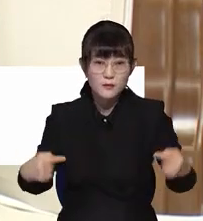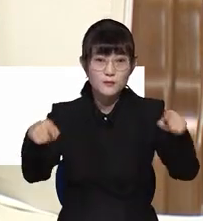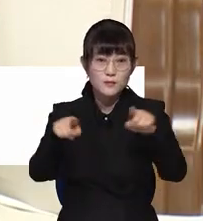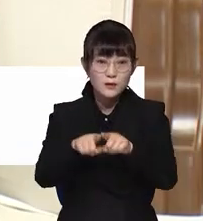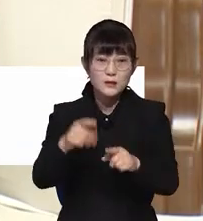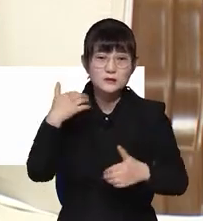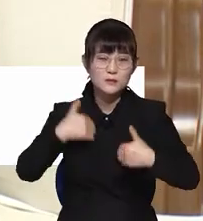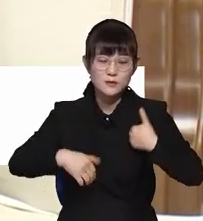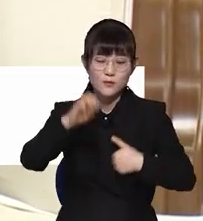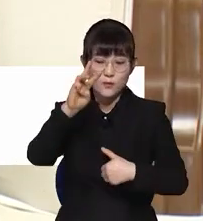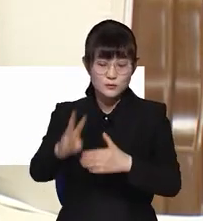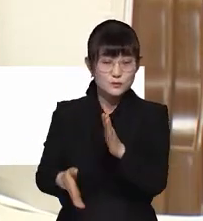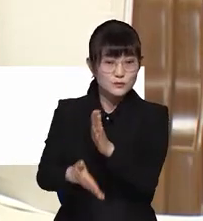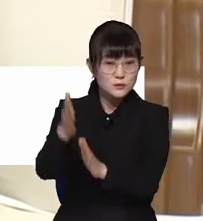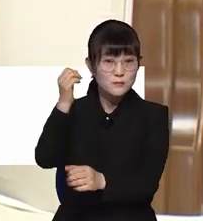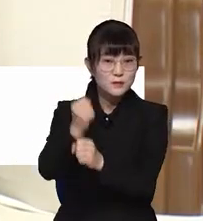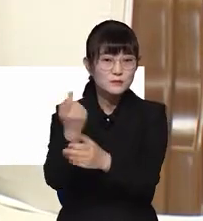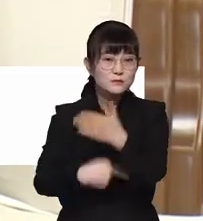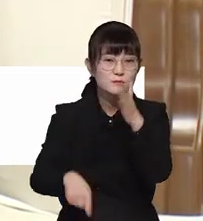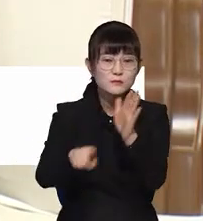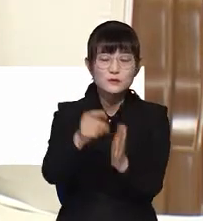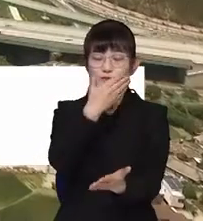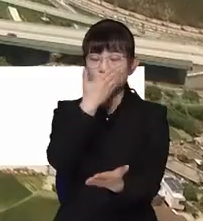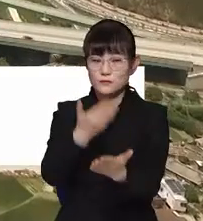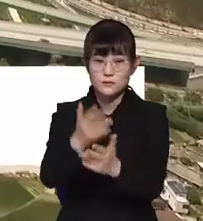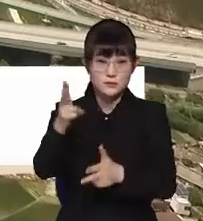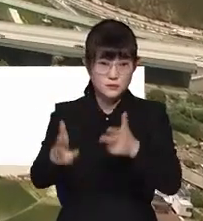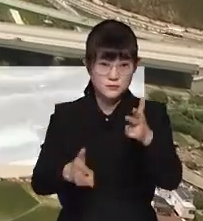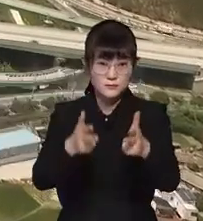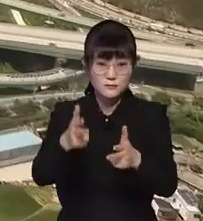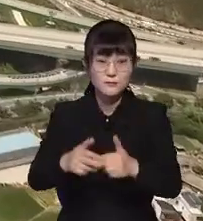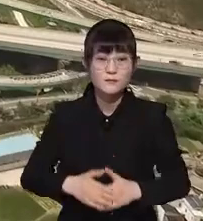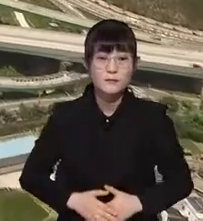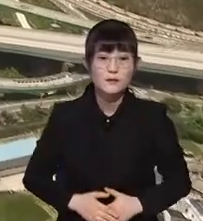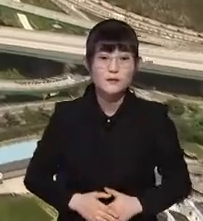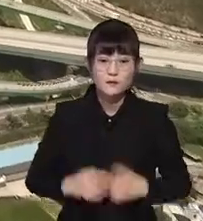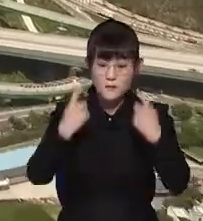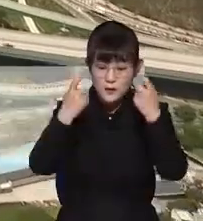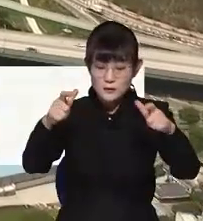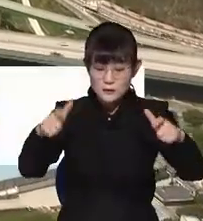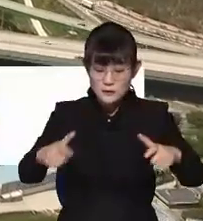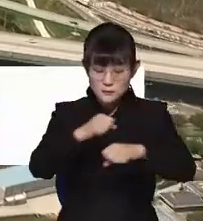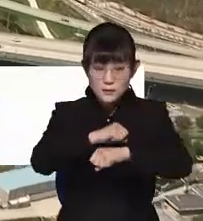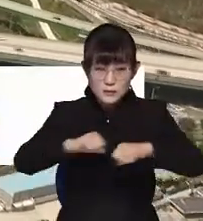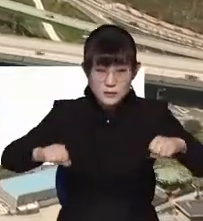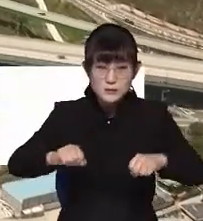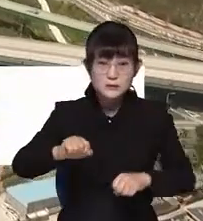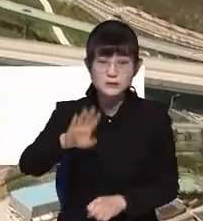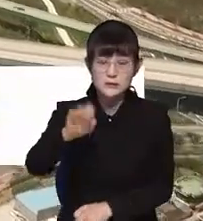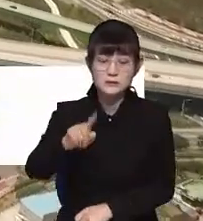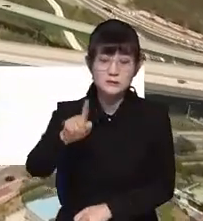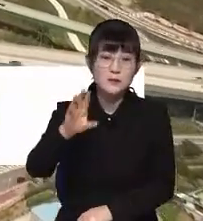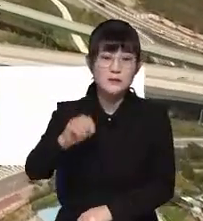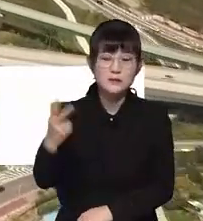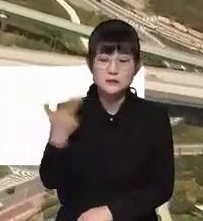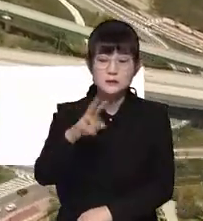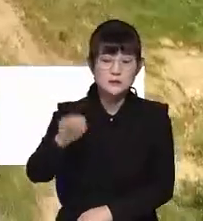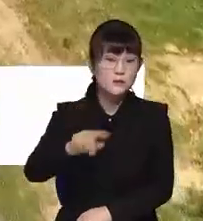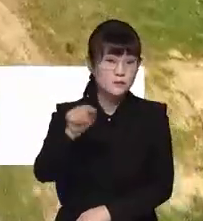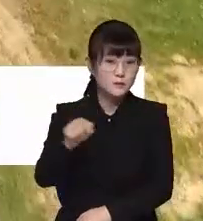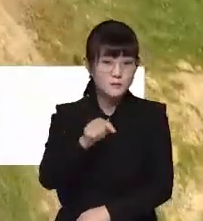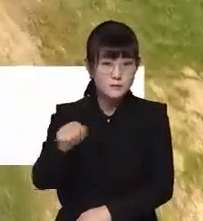광주 완성을 위한 핵심 전략입니다. 어등산 관광단지 부지는 모두 41만 7천여